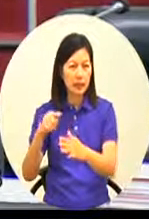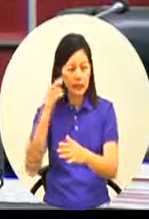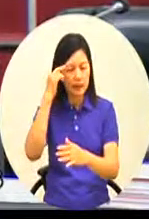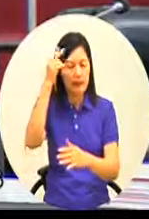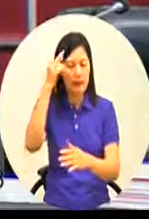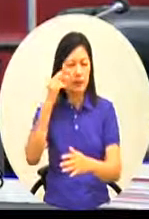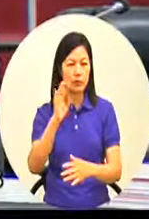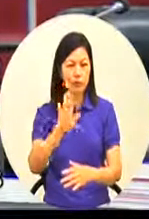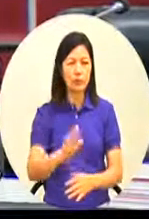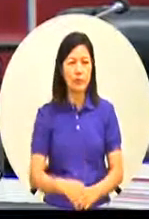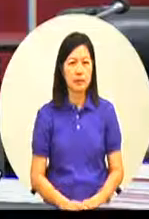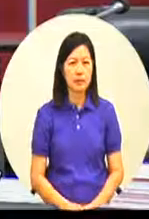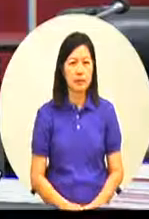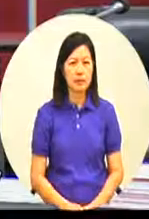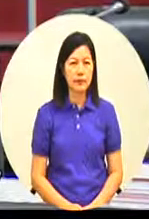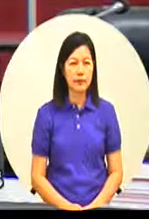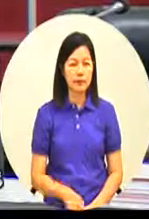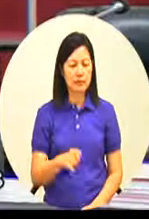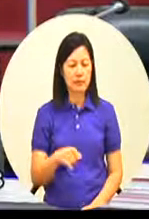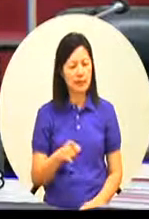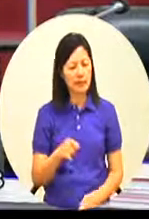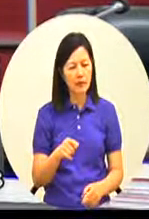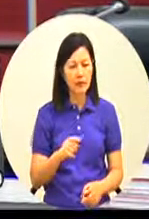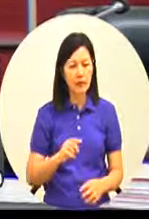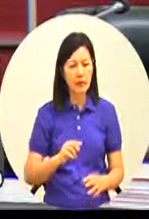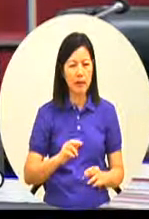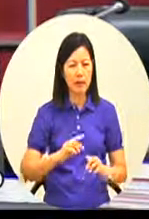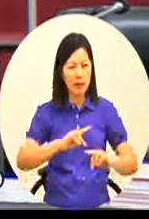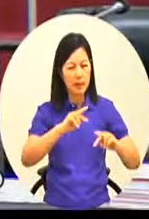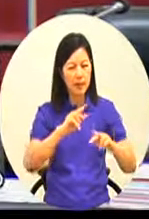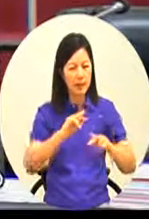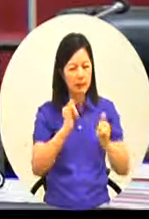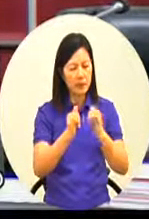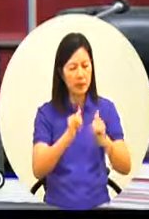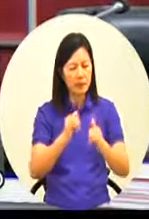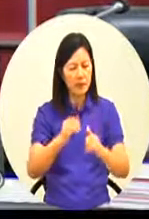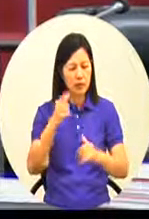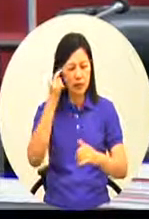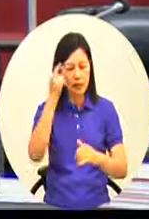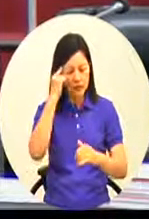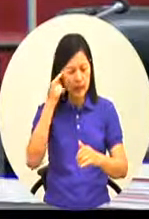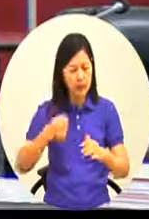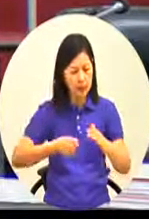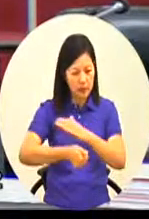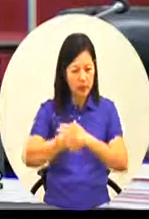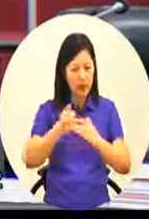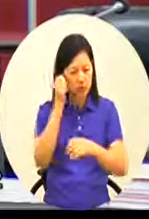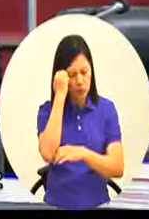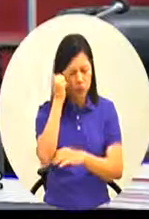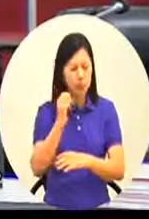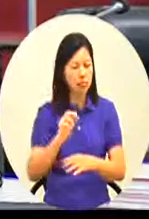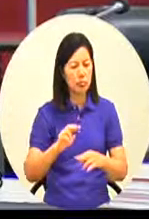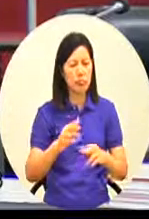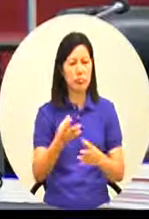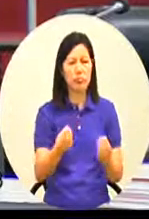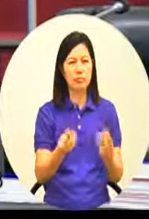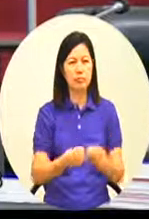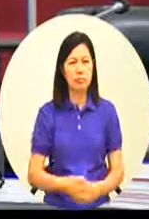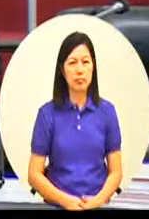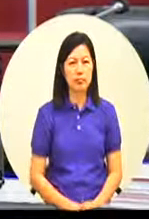啊。那这样子的话，没有办法改变人民想要进去住的心态啊。那我觉得新草衙在这个地方